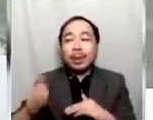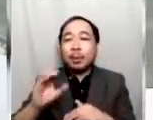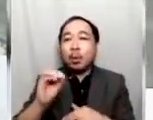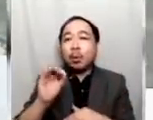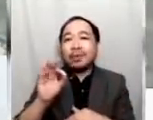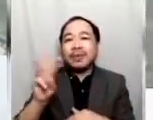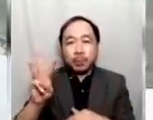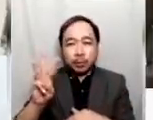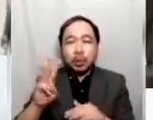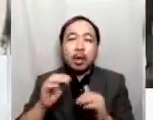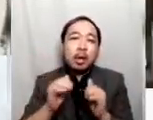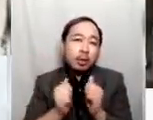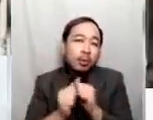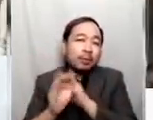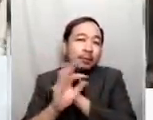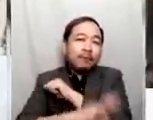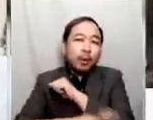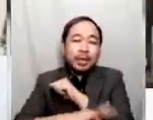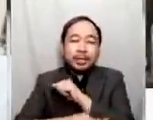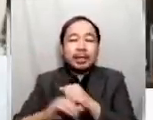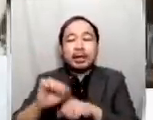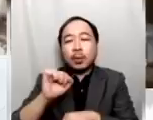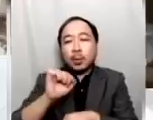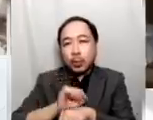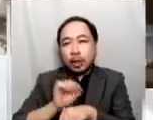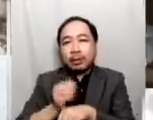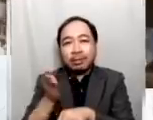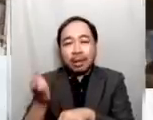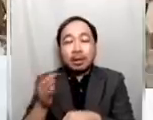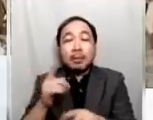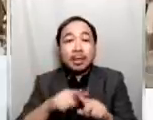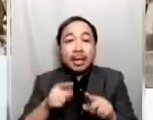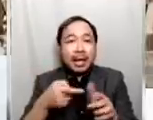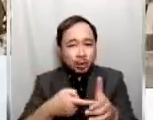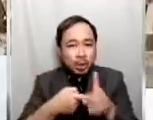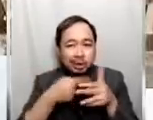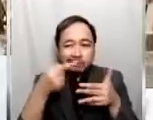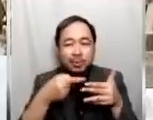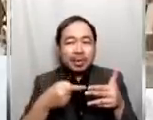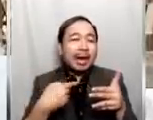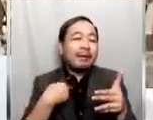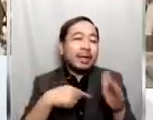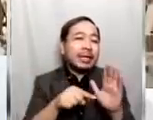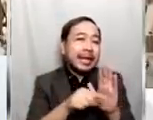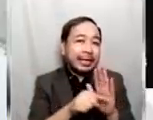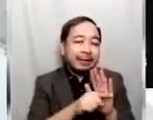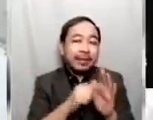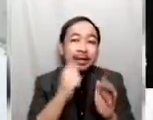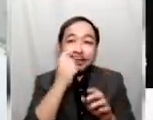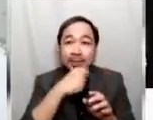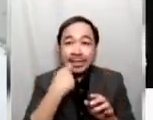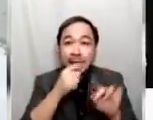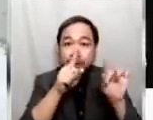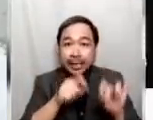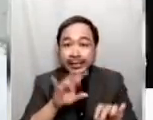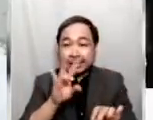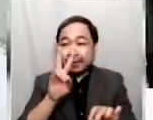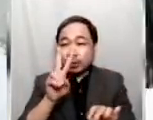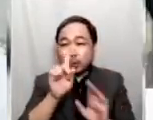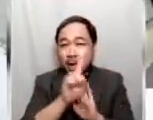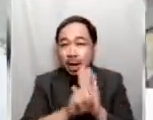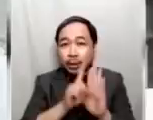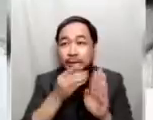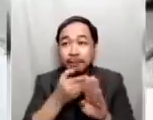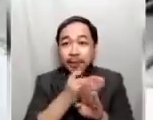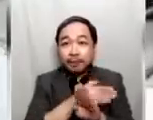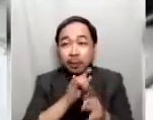panuntunan para dito. Bugod sa requirement na negative RT-PCR test 72 hours bago ang biyahe at confirmation ng hotel